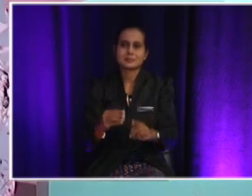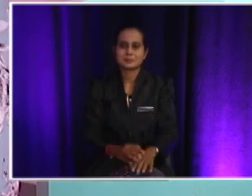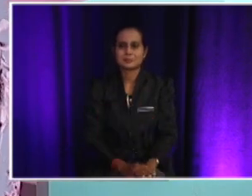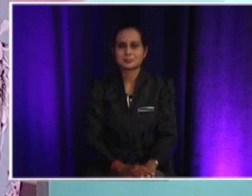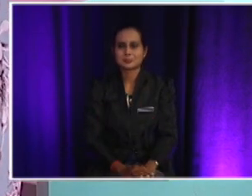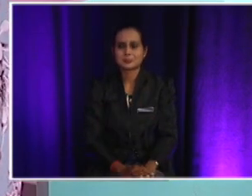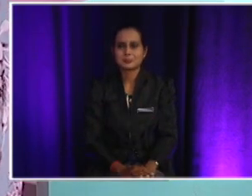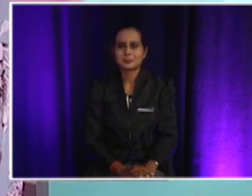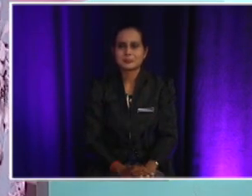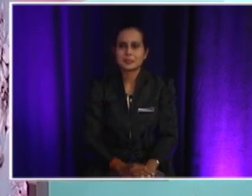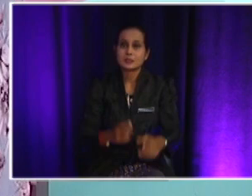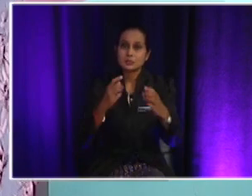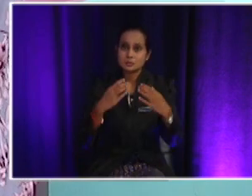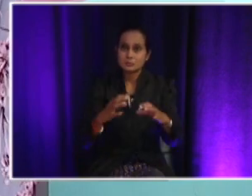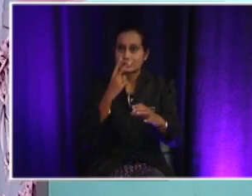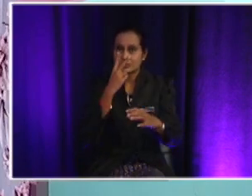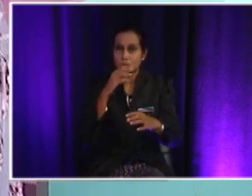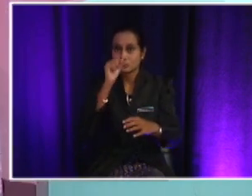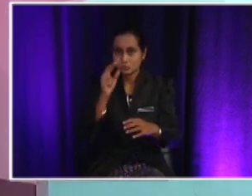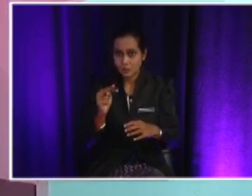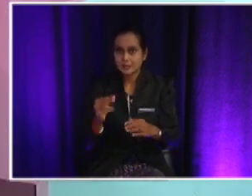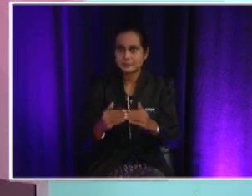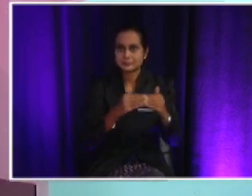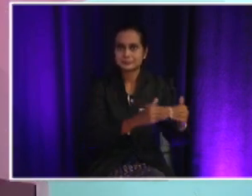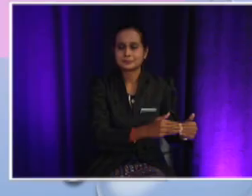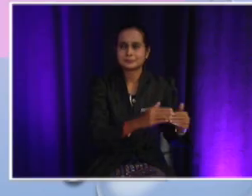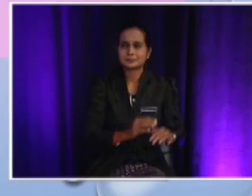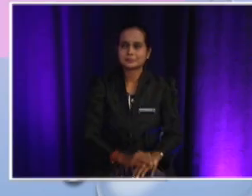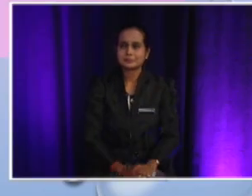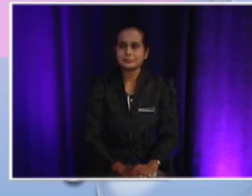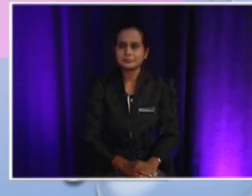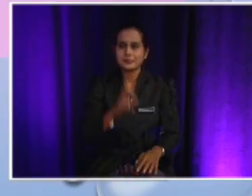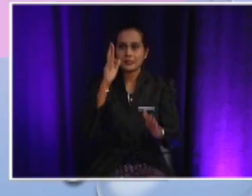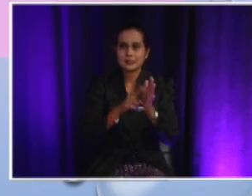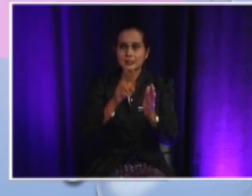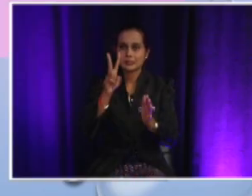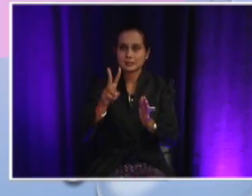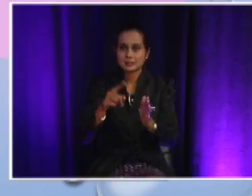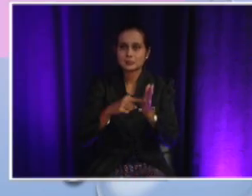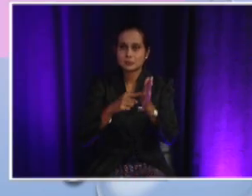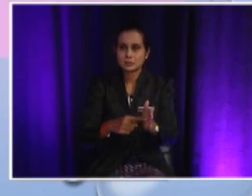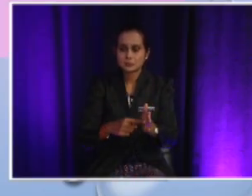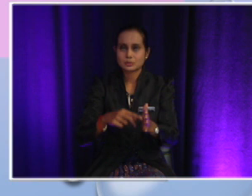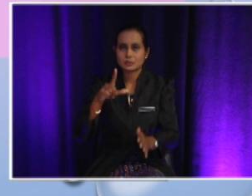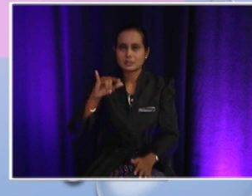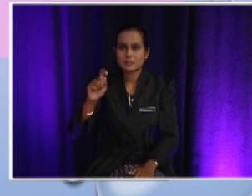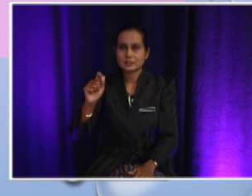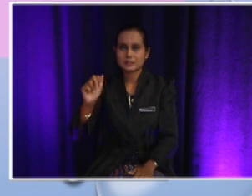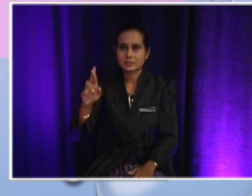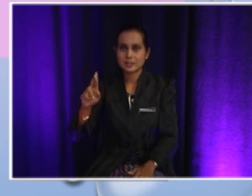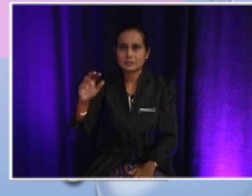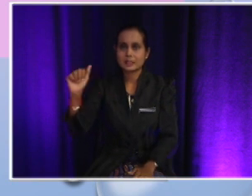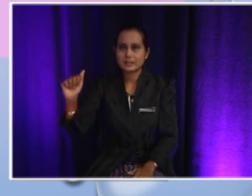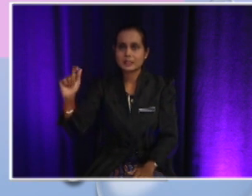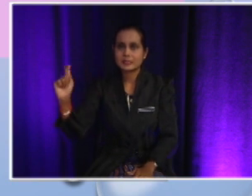untuk tengok soalannya seterusnya. Okey, Raja 2 menunjukkan lita AT. Okey, ini lita siri dan